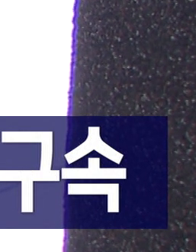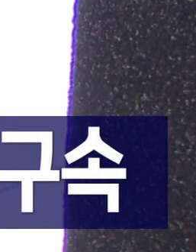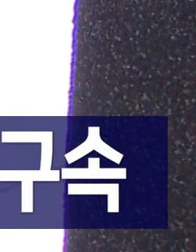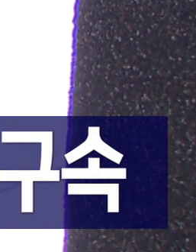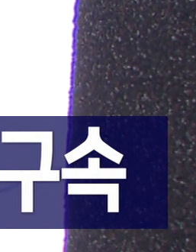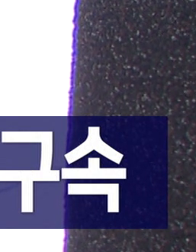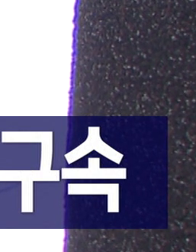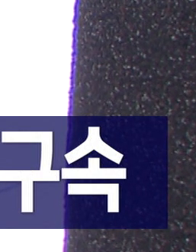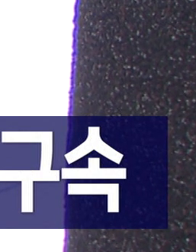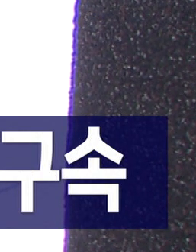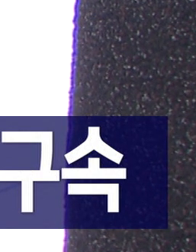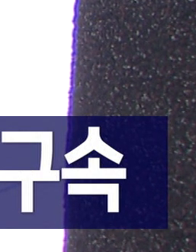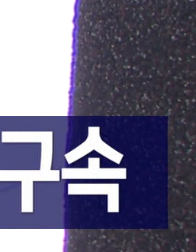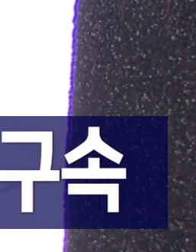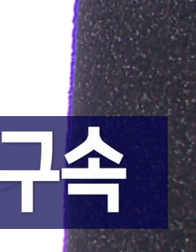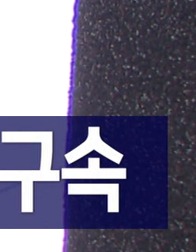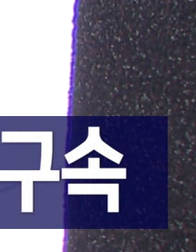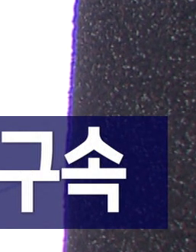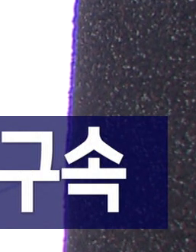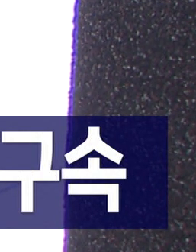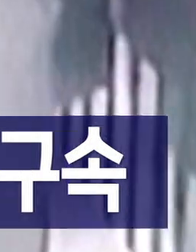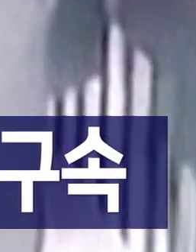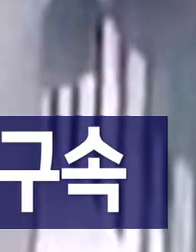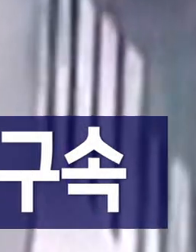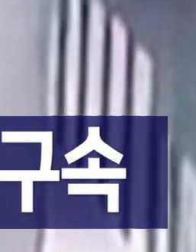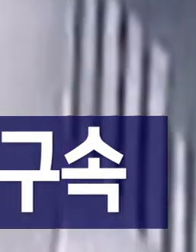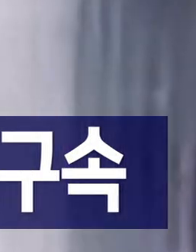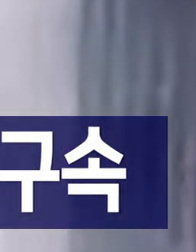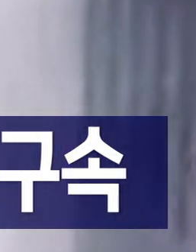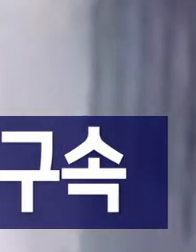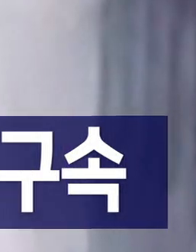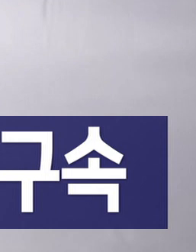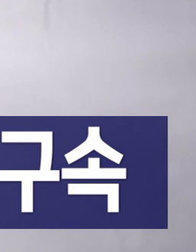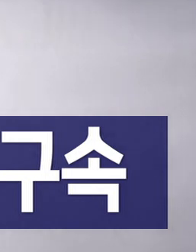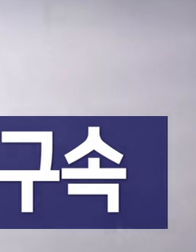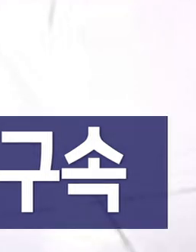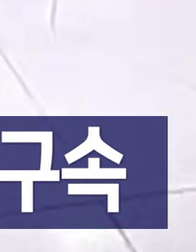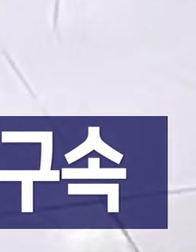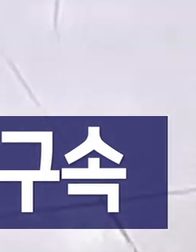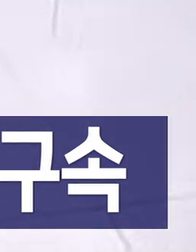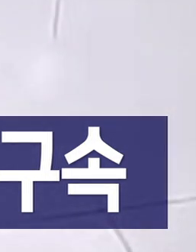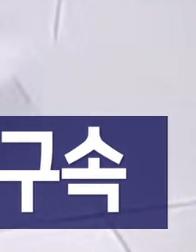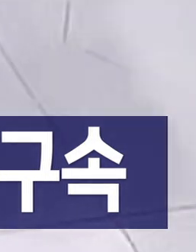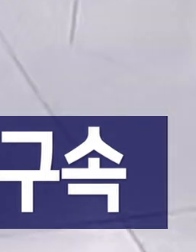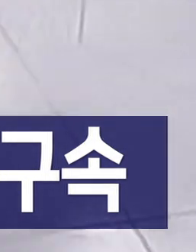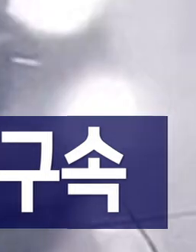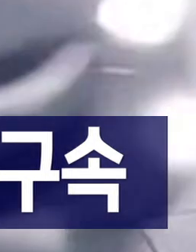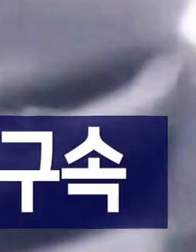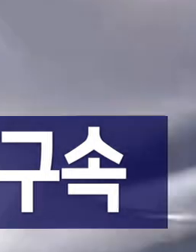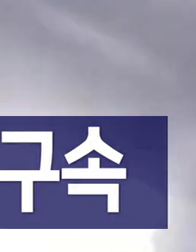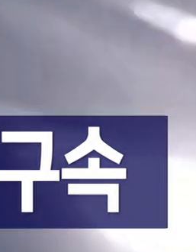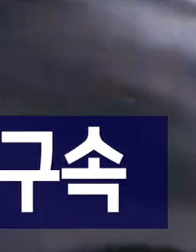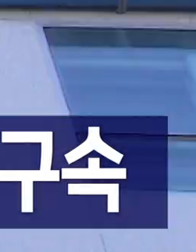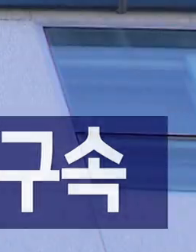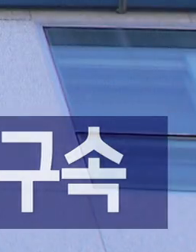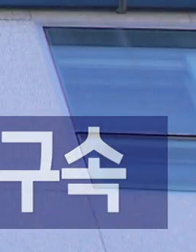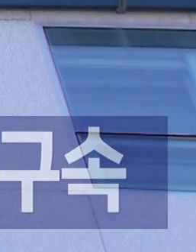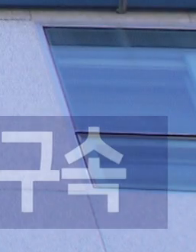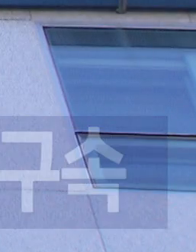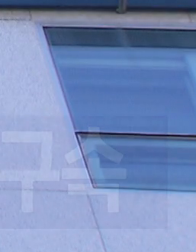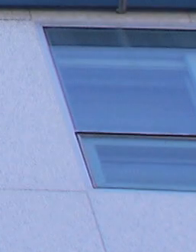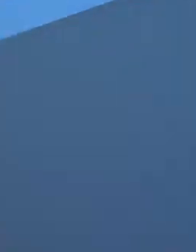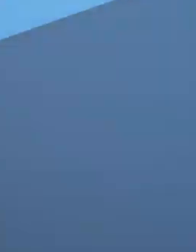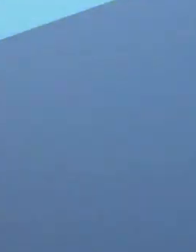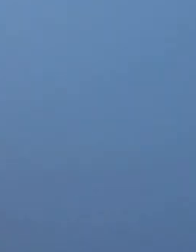몸보다는 이제 정신적으로 많이 너무 힘들어하고. 전 애인을 흉기로 위협해 납치하고 폭행한 남성이 경찰에